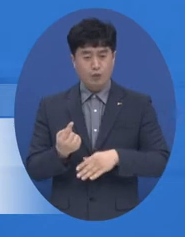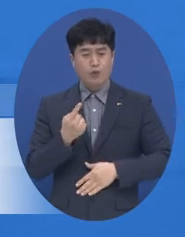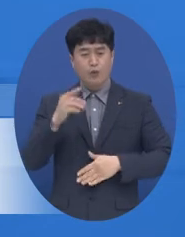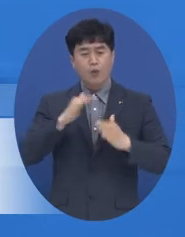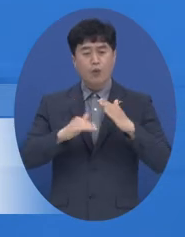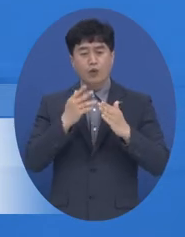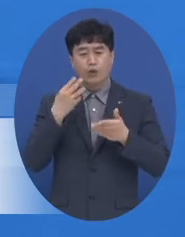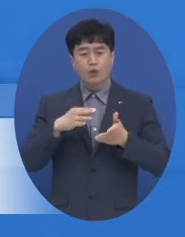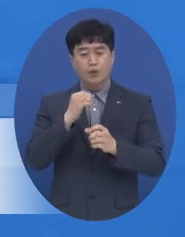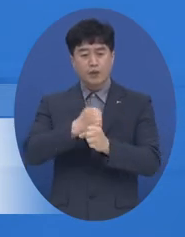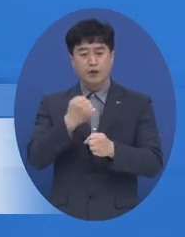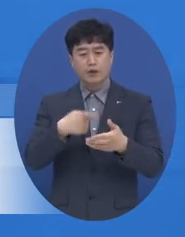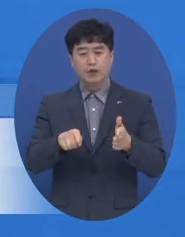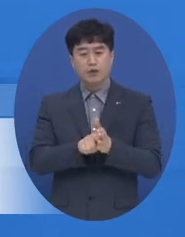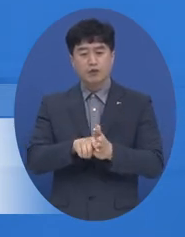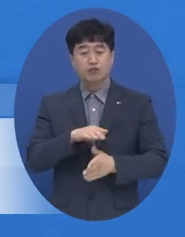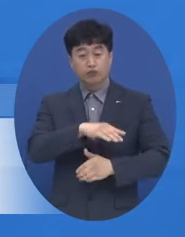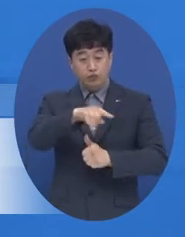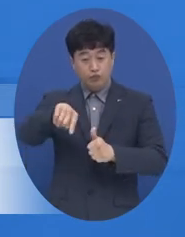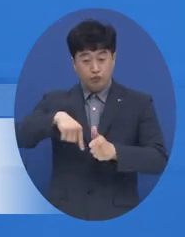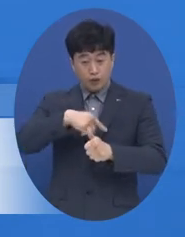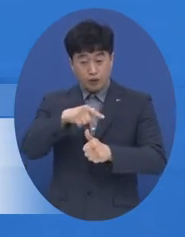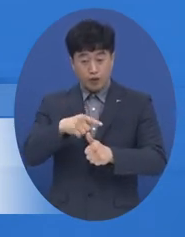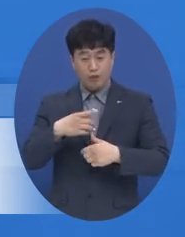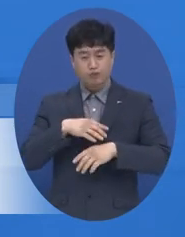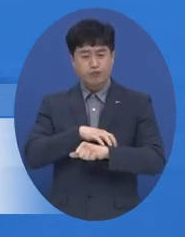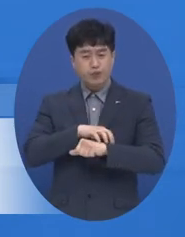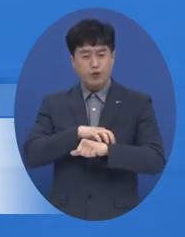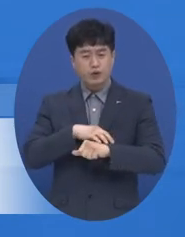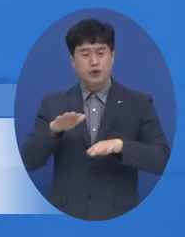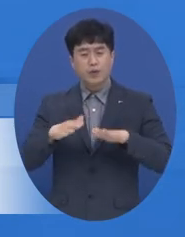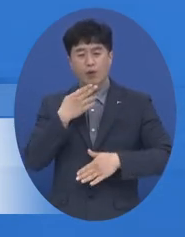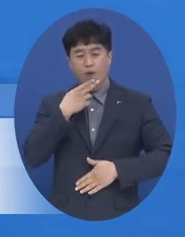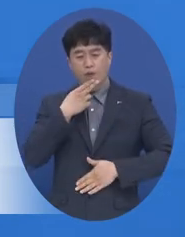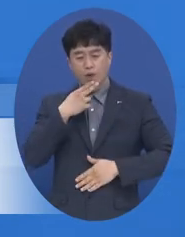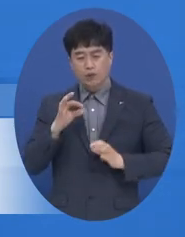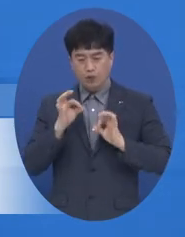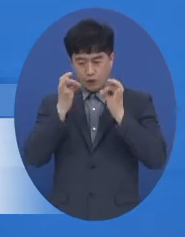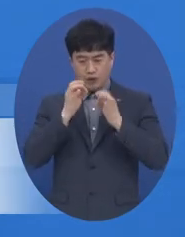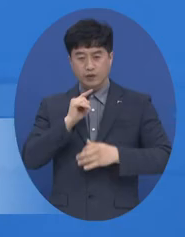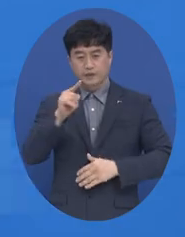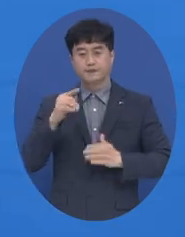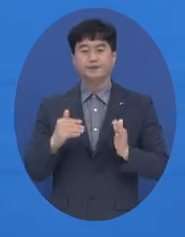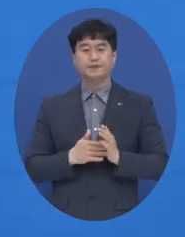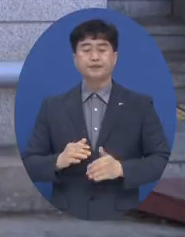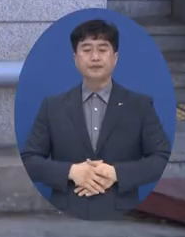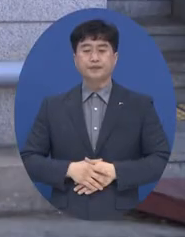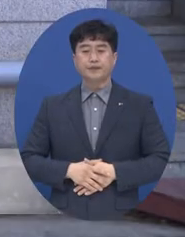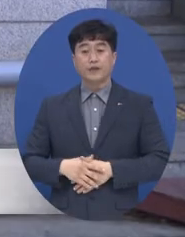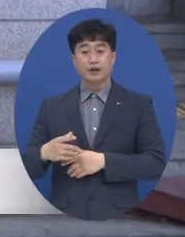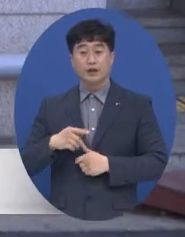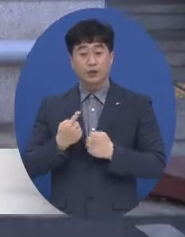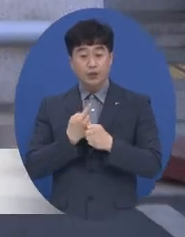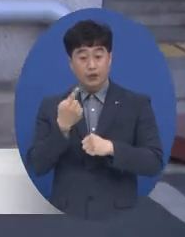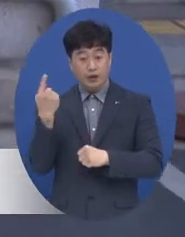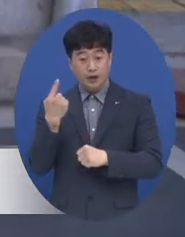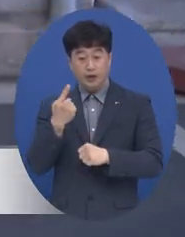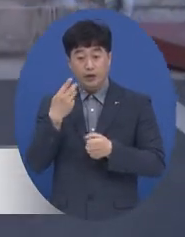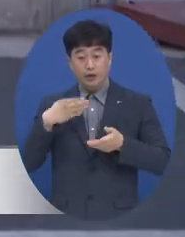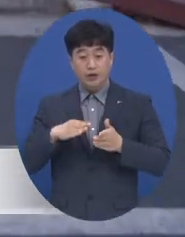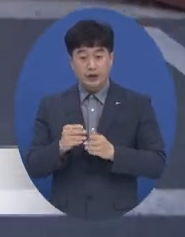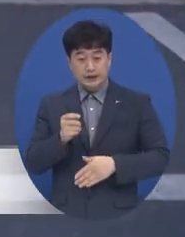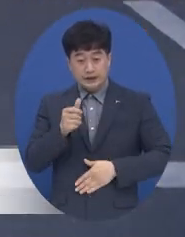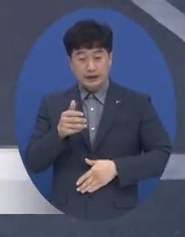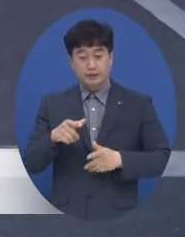만들기 위해서 우리 생활 주변에서 불편함과 차별이 없도록 더욱 노력 하겠습니다 이밖에도 경기도는